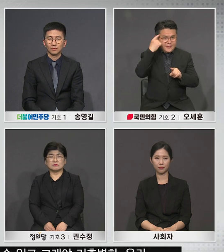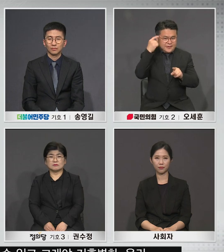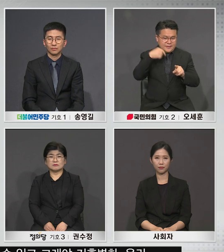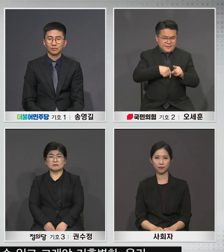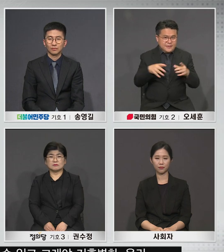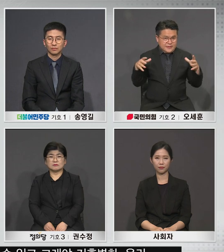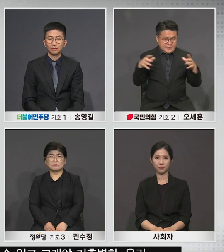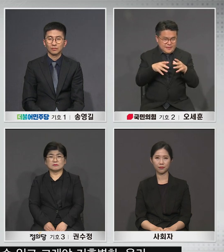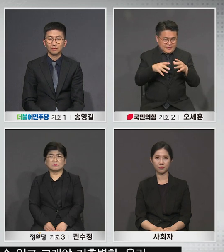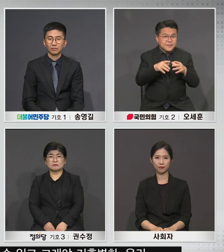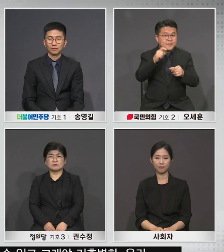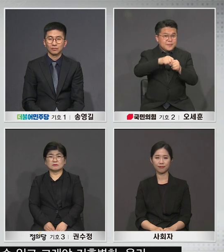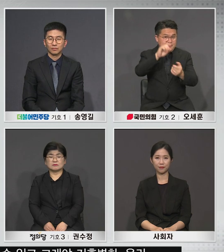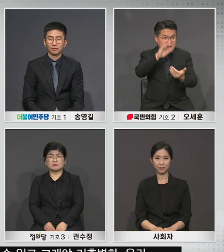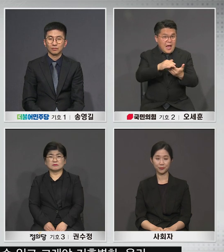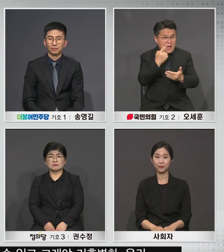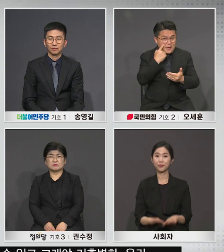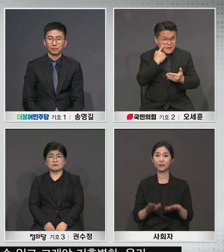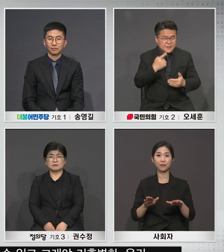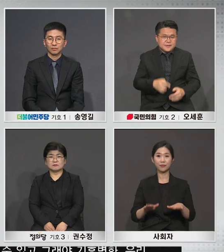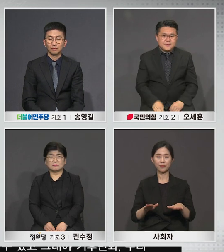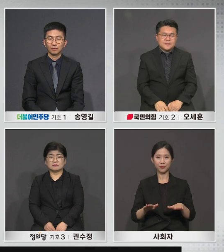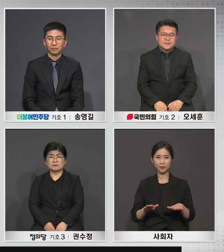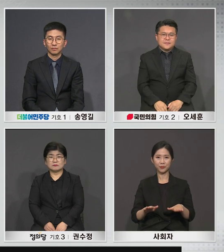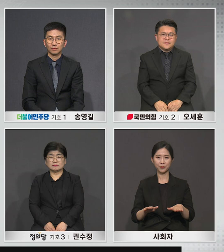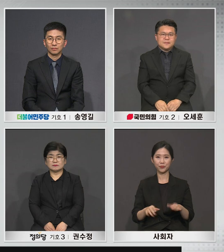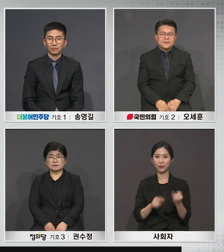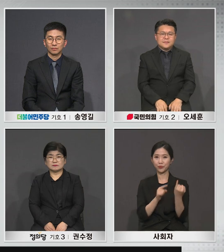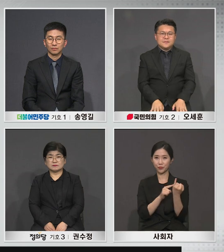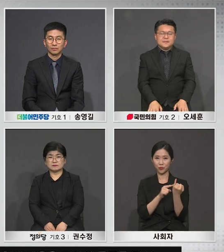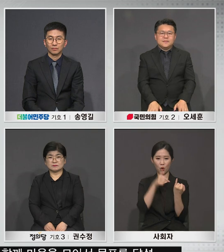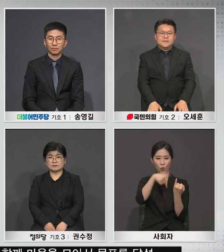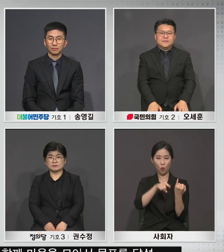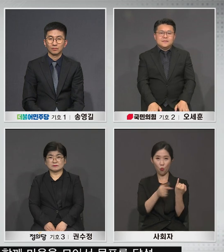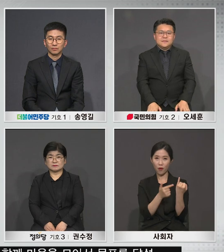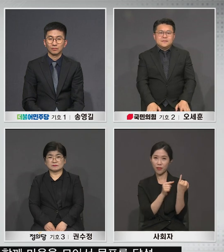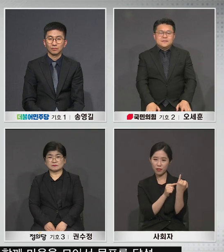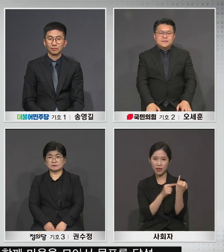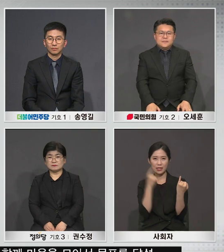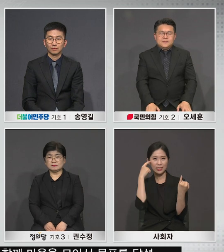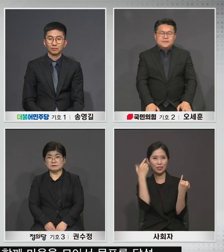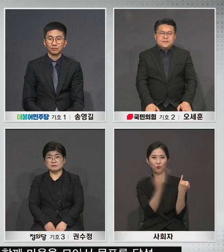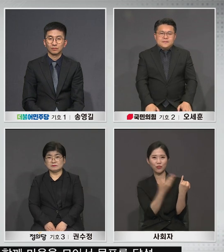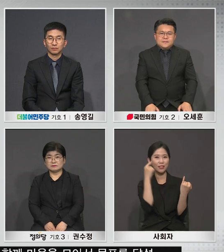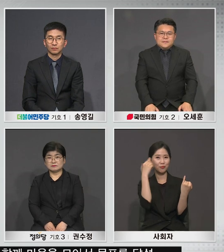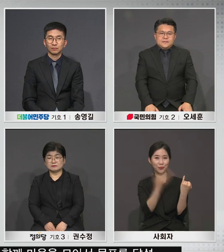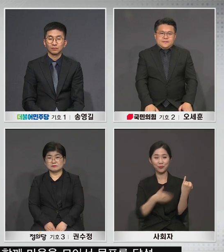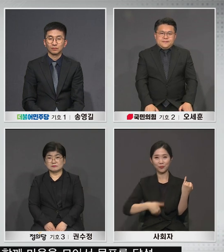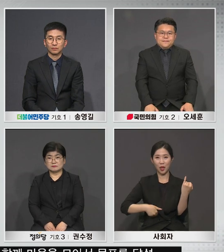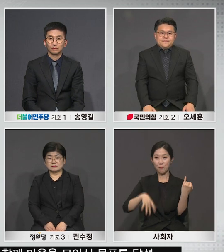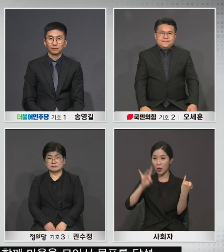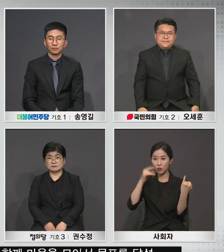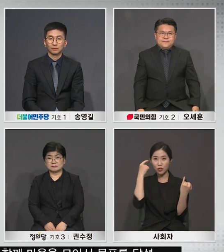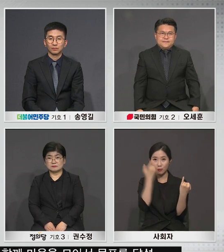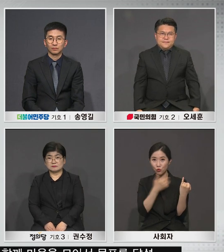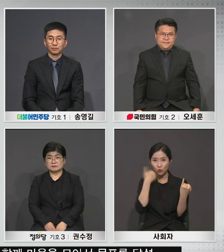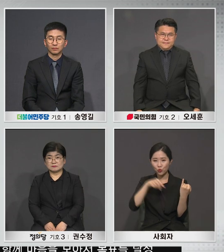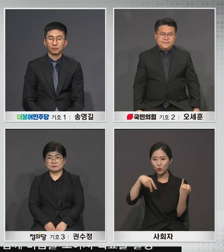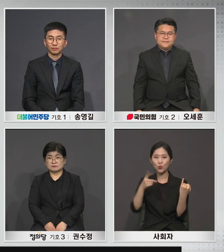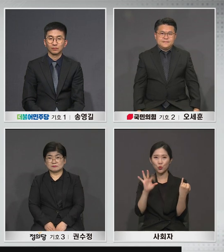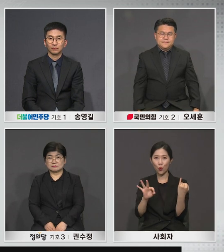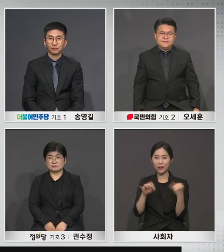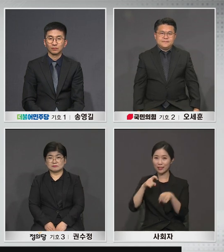달성합시다. 자 이번에는 권수정 후보께 두 분 질문 주시는 그런 시간인데요. 송영길 후보께 먼저 질문 시간 드립니다.